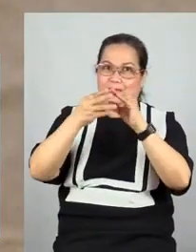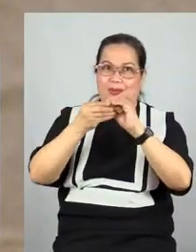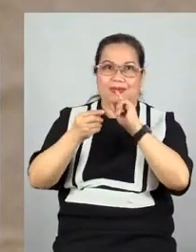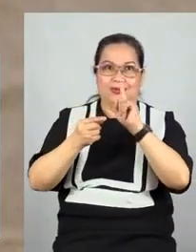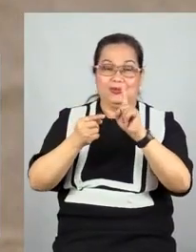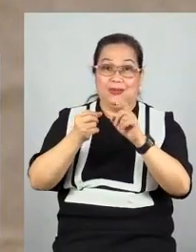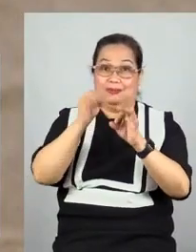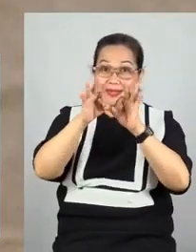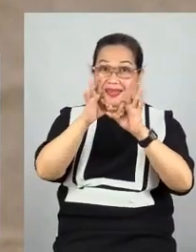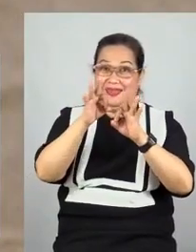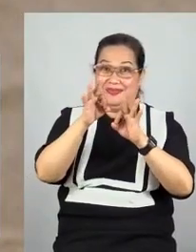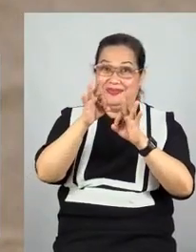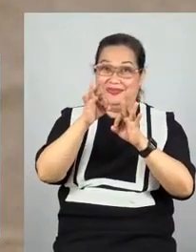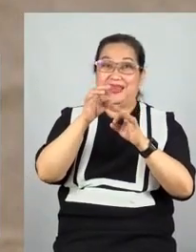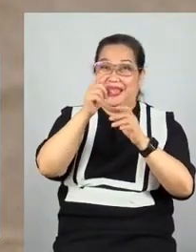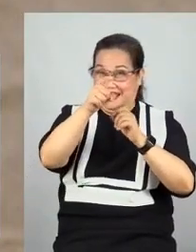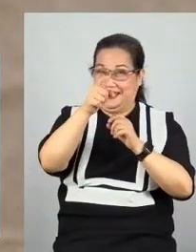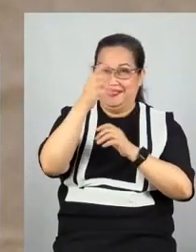pag Pasko,